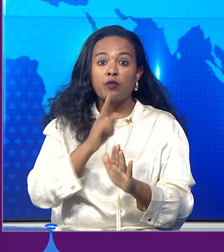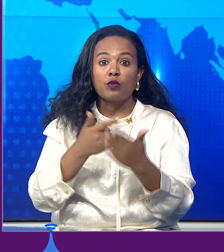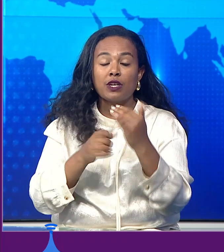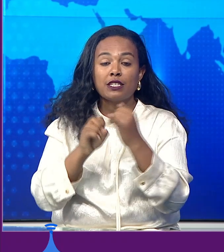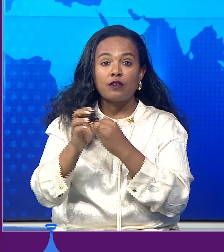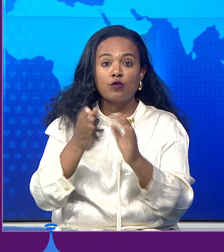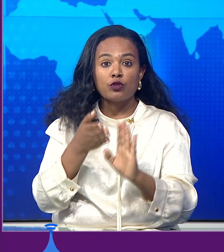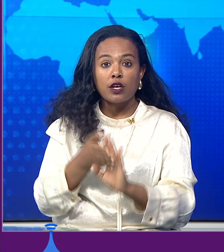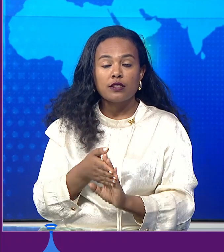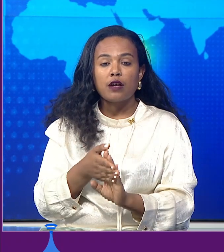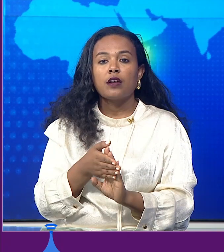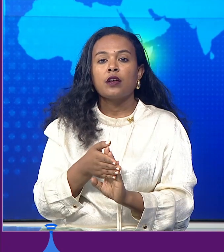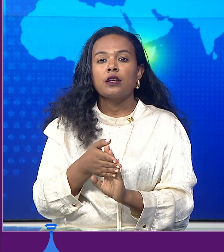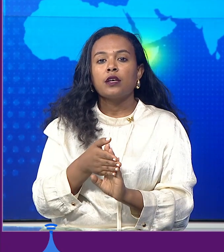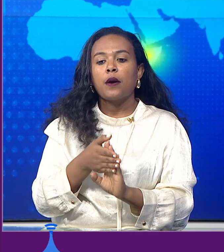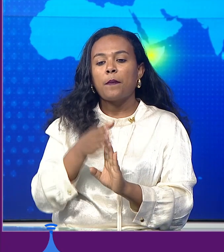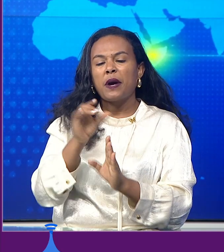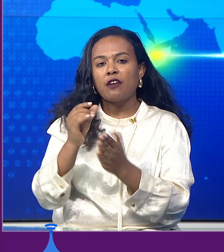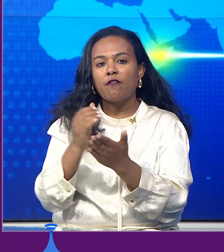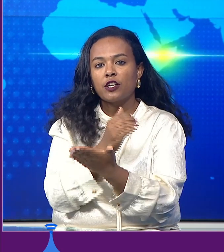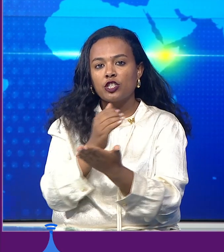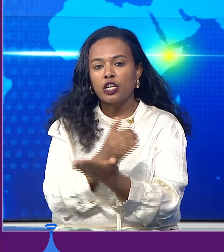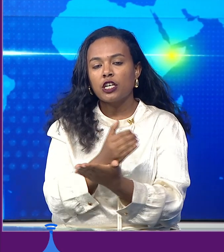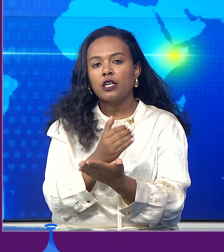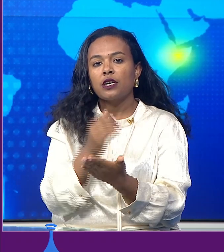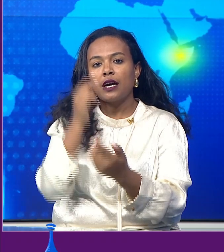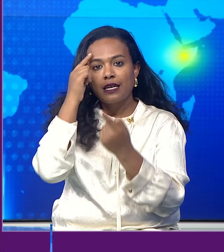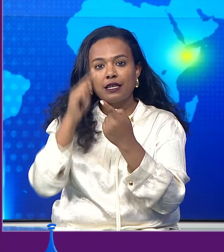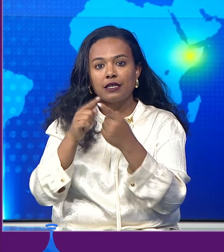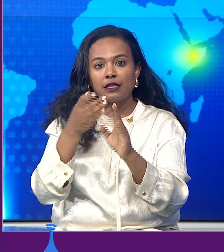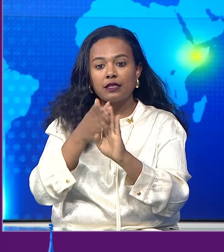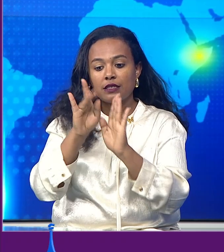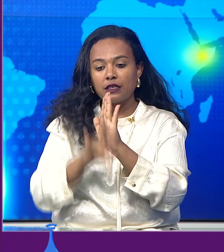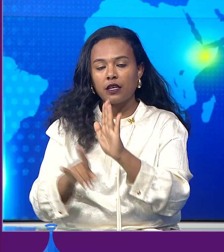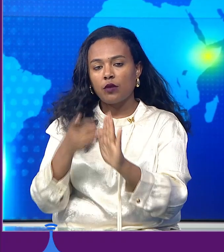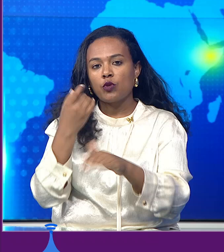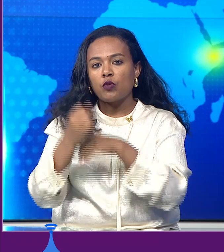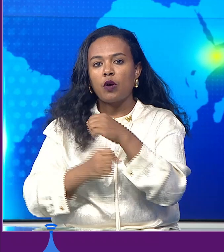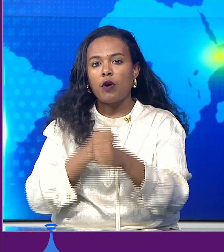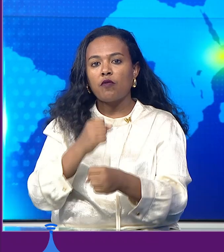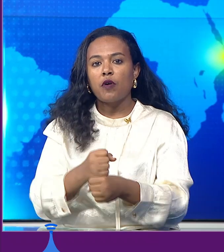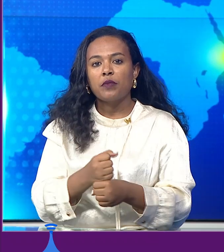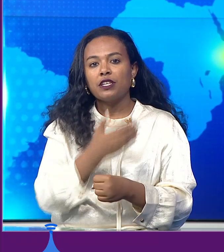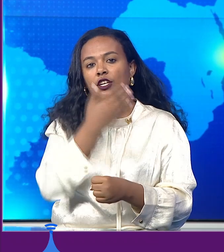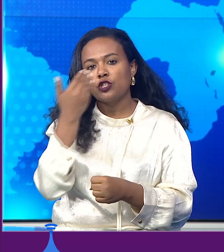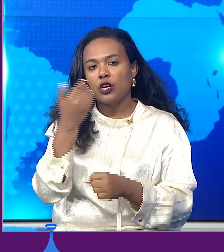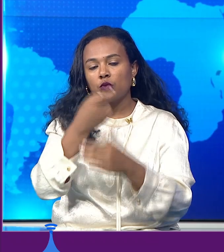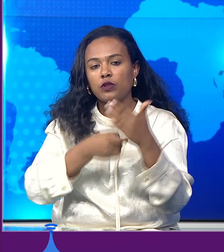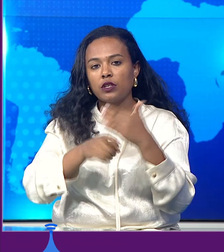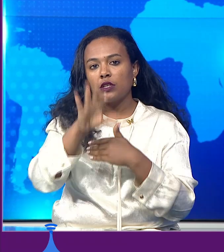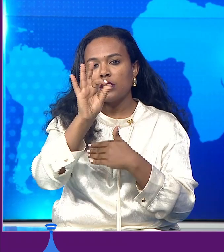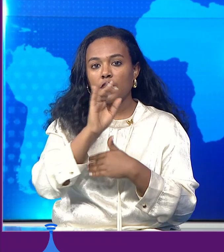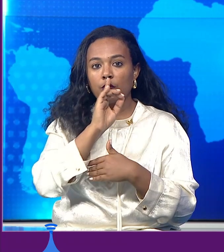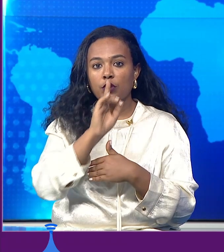አንጻር የማኒፋክቸሪንግ ዘርፍ ከእቅድ አንጻር ዝቅተኛ ቢሆንም ከአምና አንጻር የተሻለ ውጤት የተገኘበት